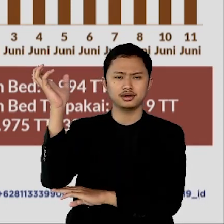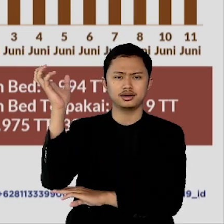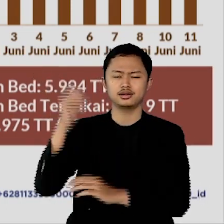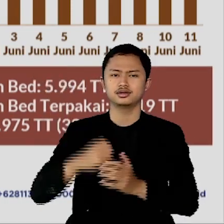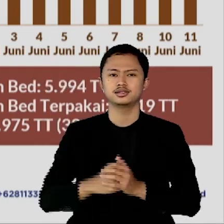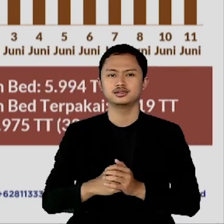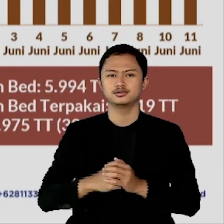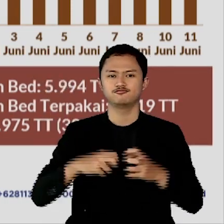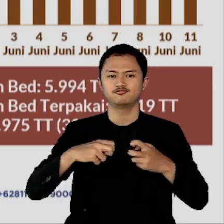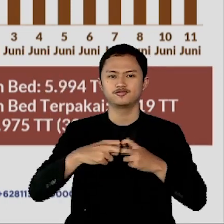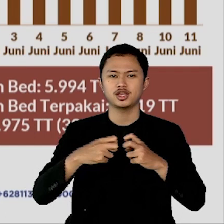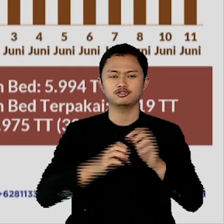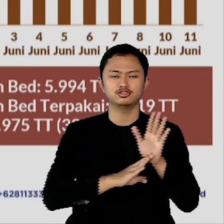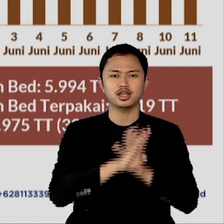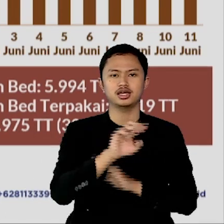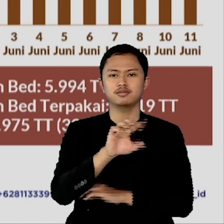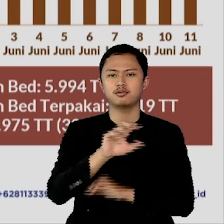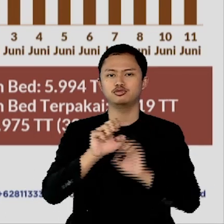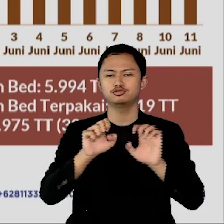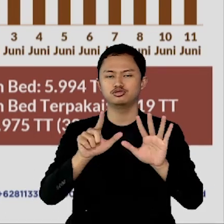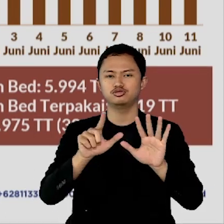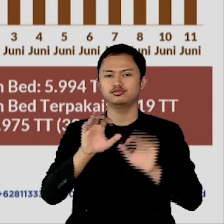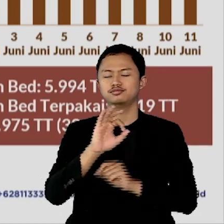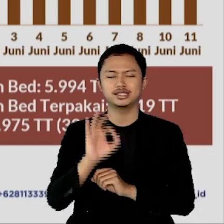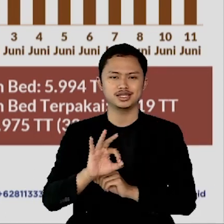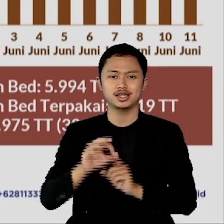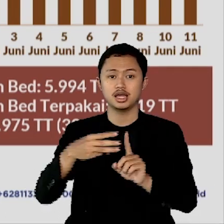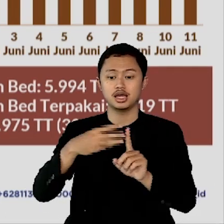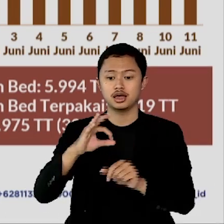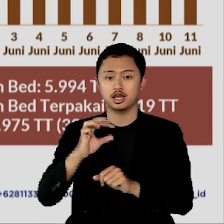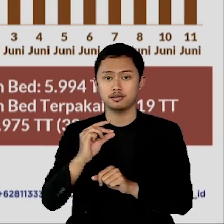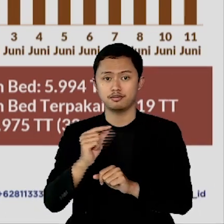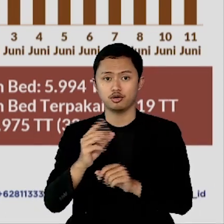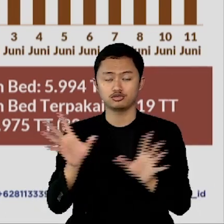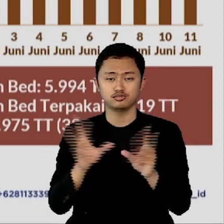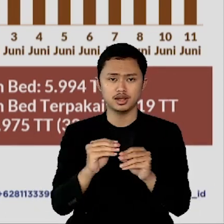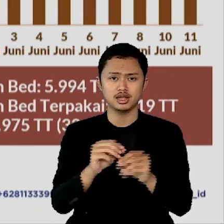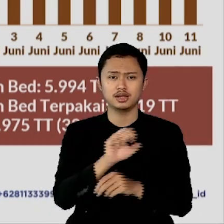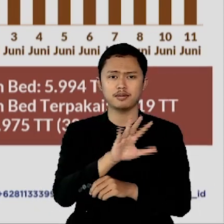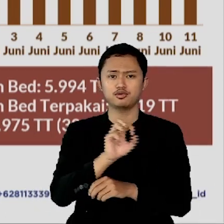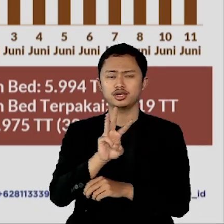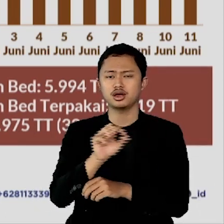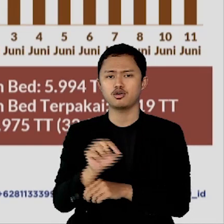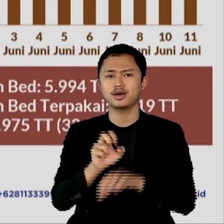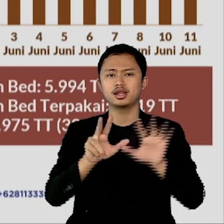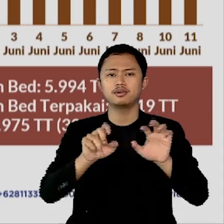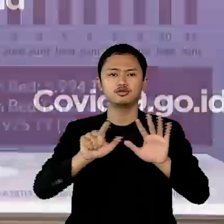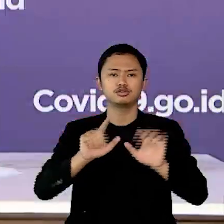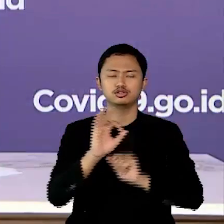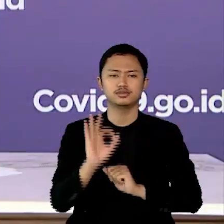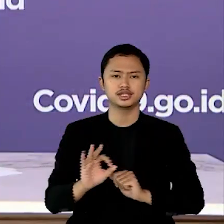kasusnya mengalami peningkatan 50% dan bornya sebesar 53,3